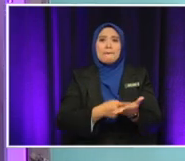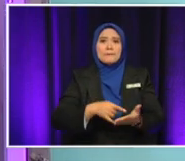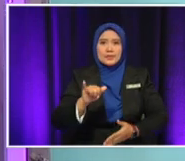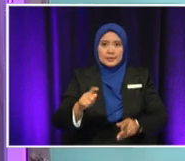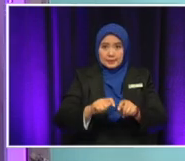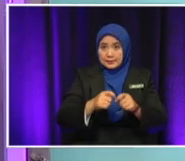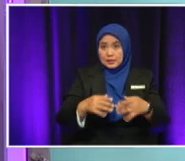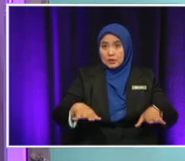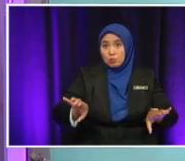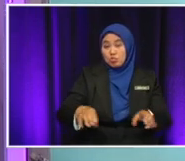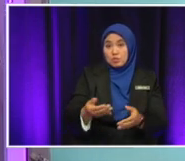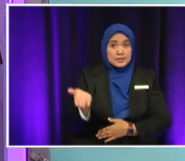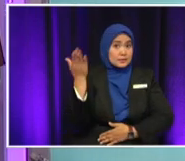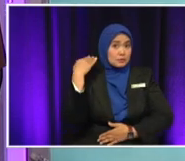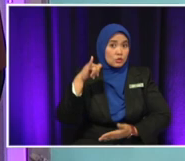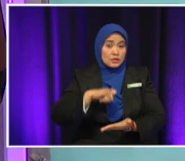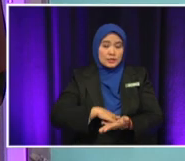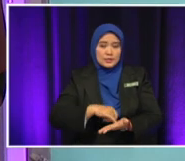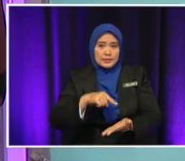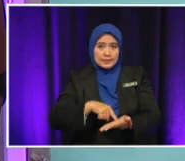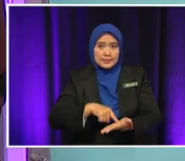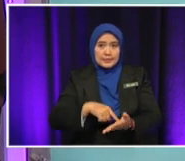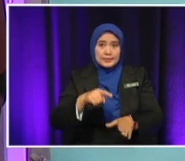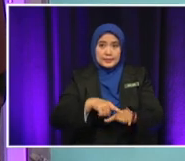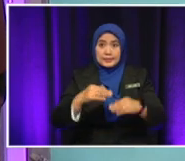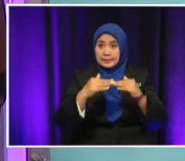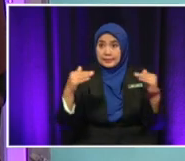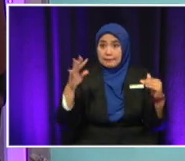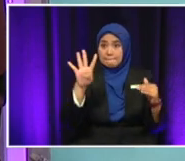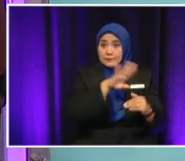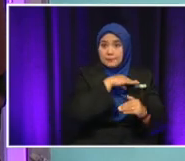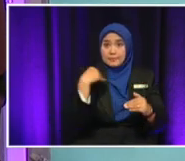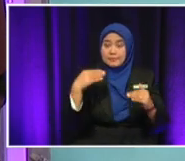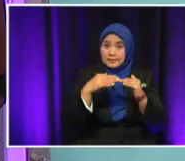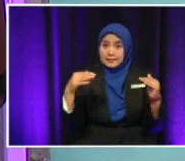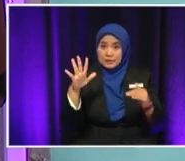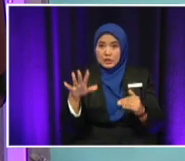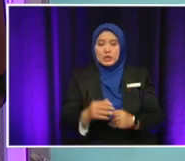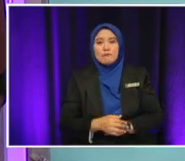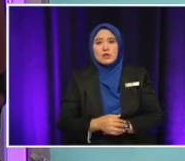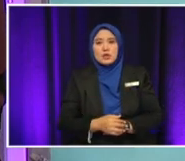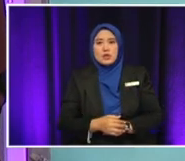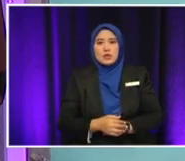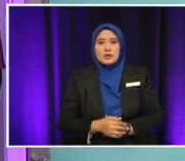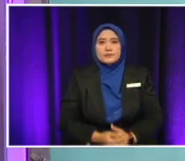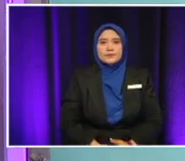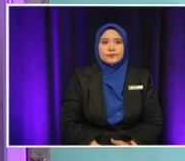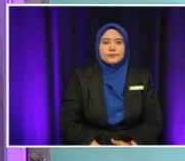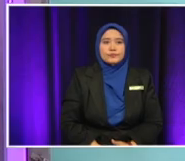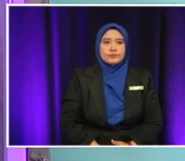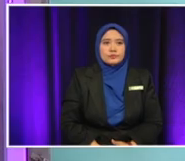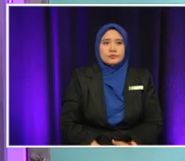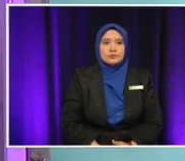lakukan semasa jadi kita empat Dan inilah untuk memenuhi eee modul tersebut ya q ya eee